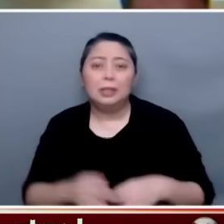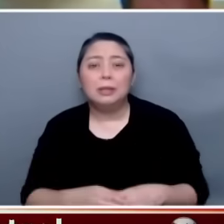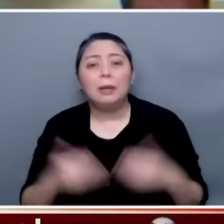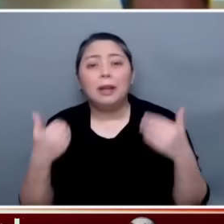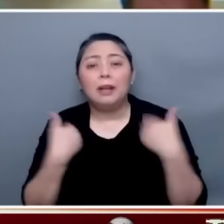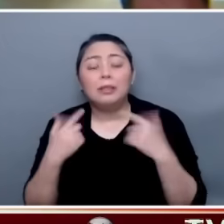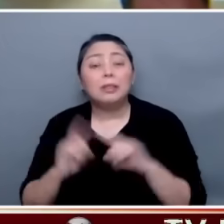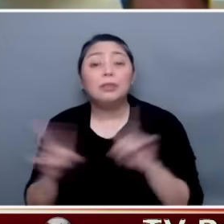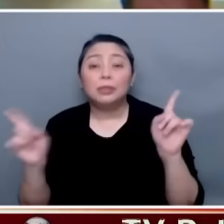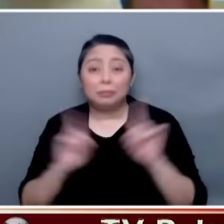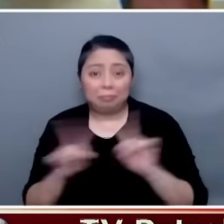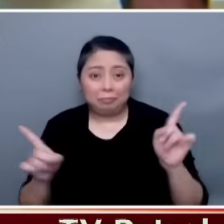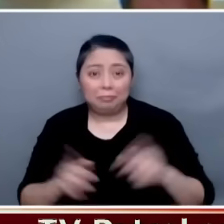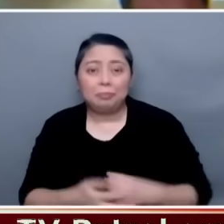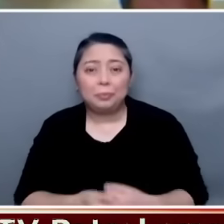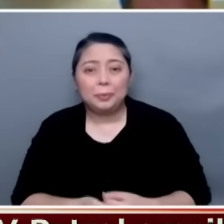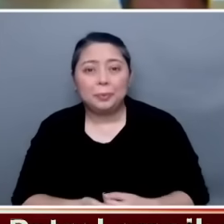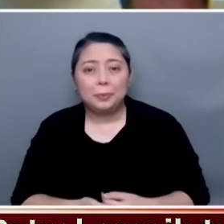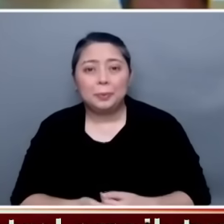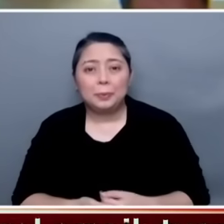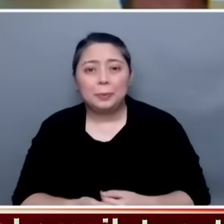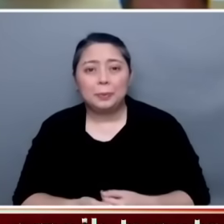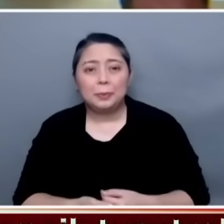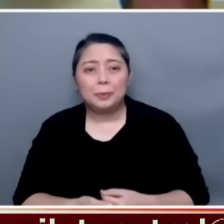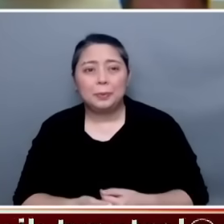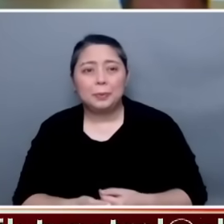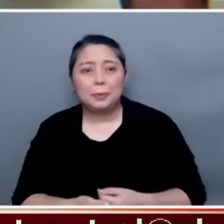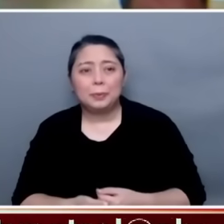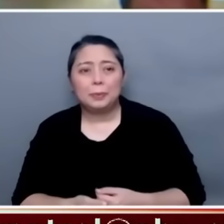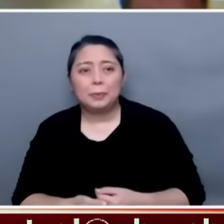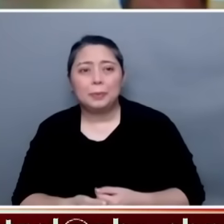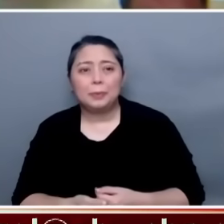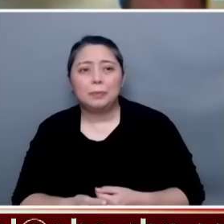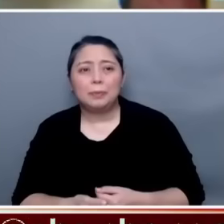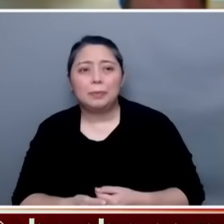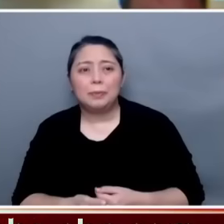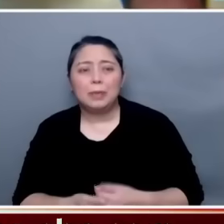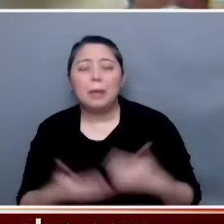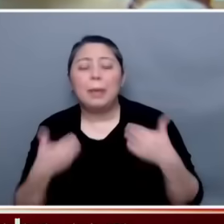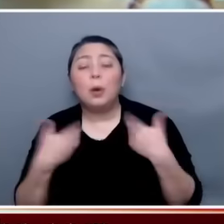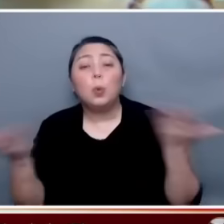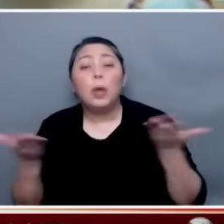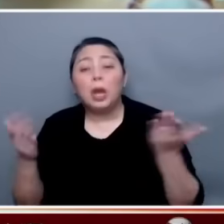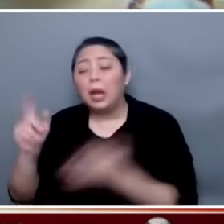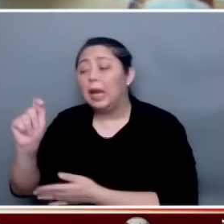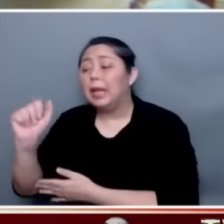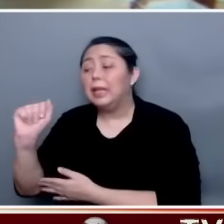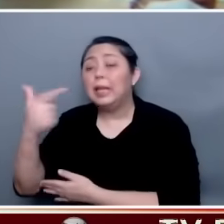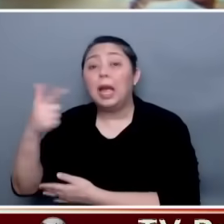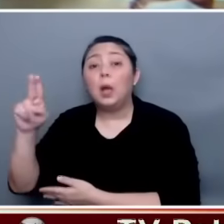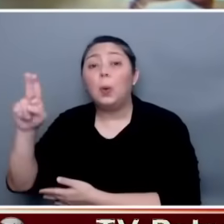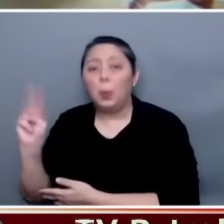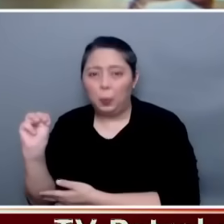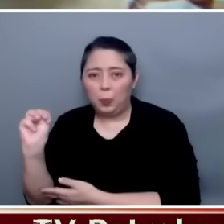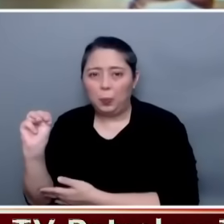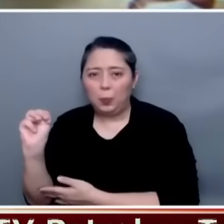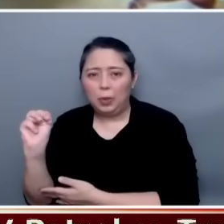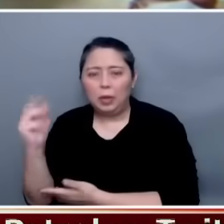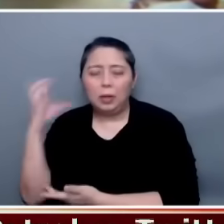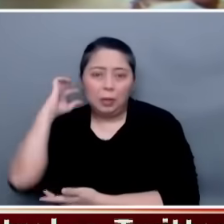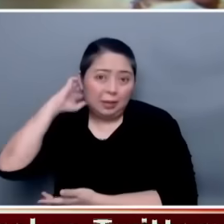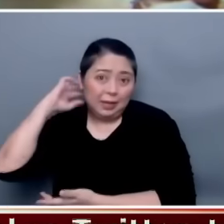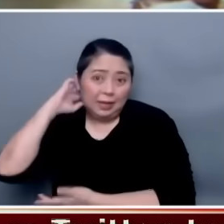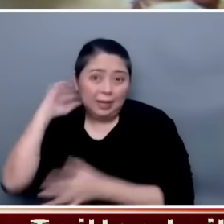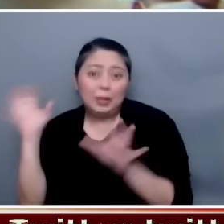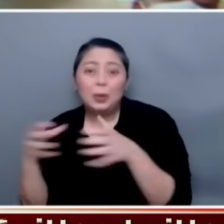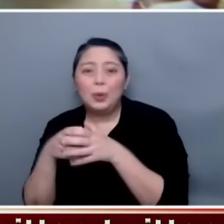governor ng Davao de Oro, Tagum area, mga Davao Mindanao group to,